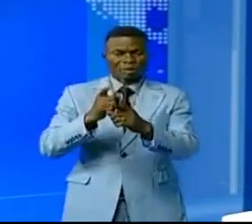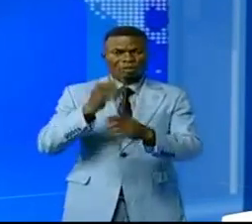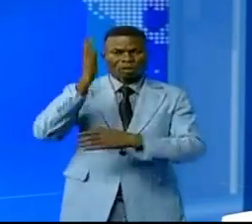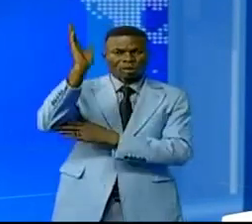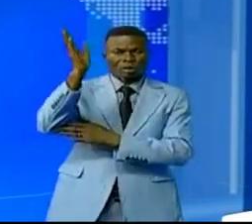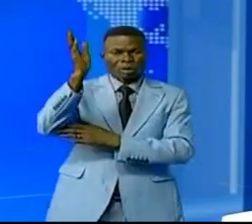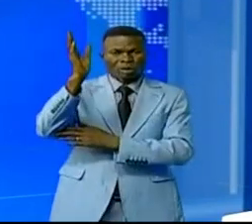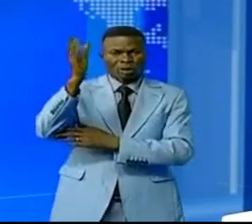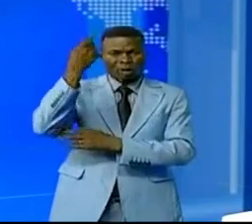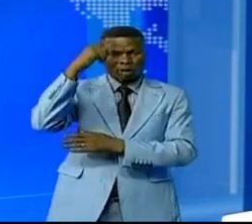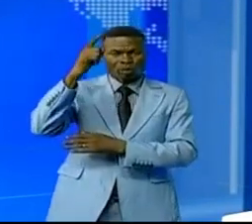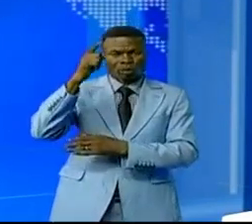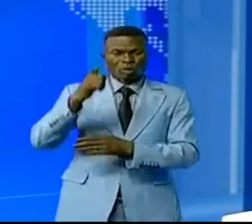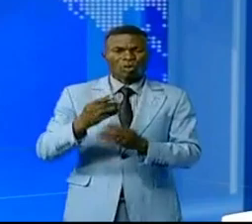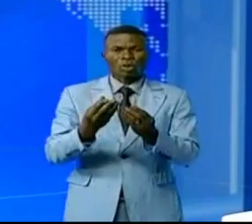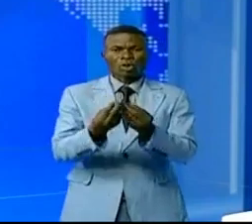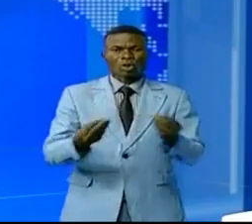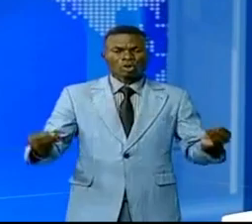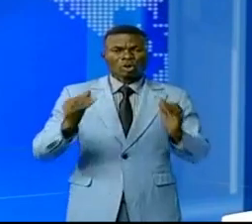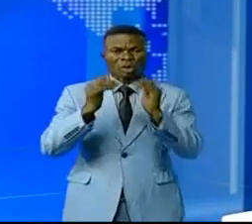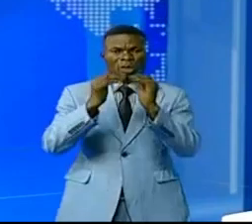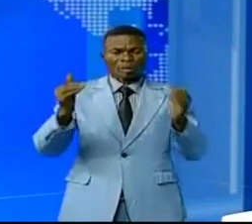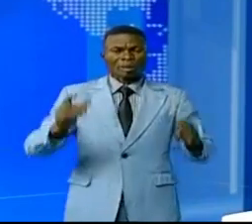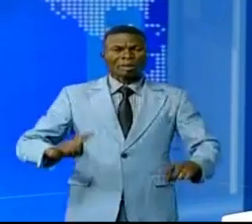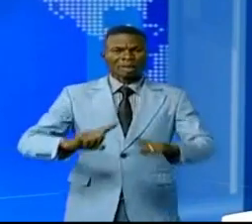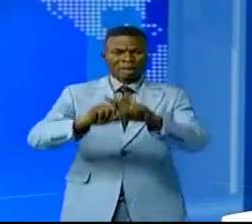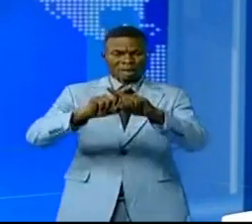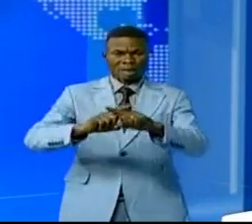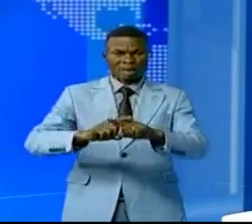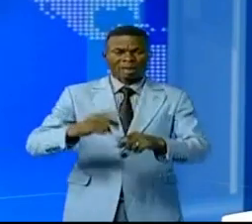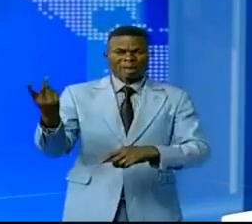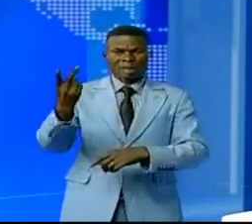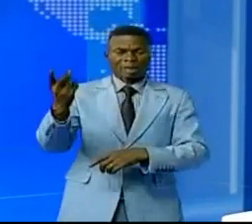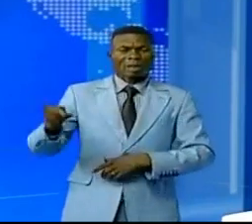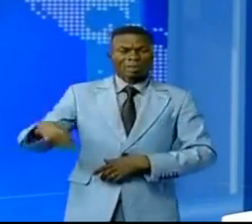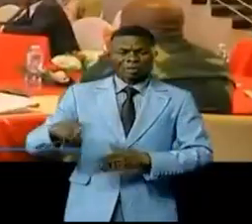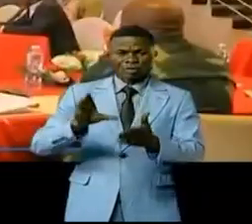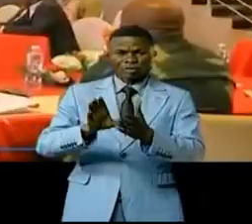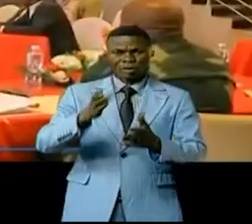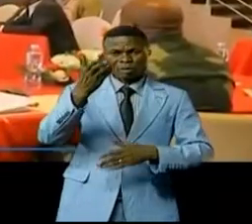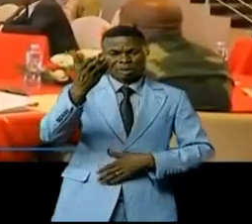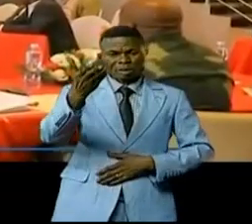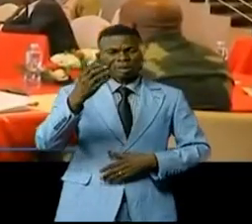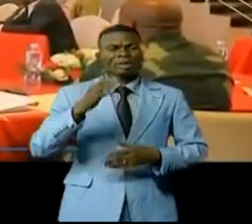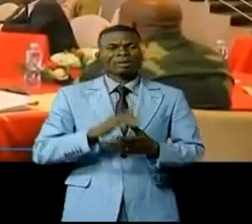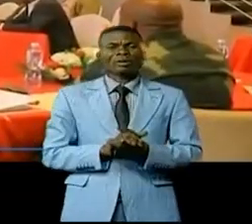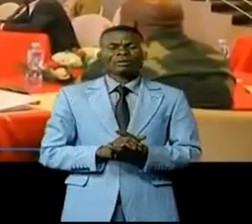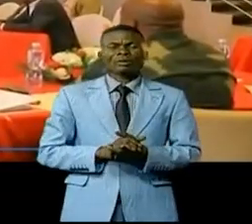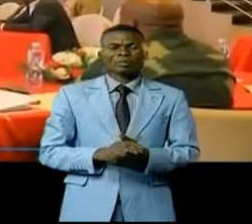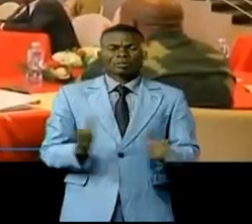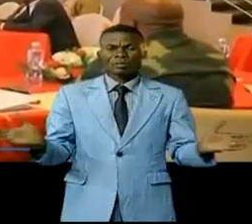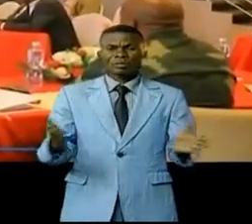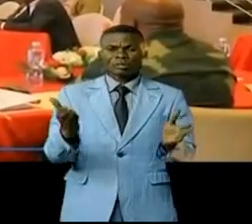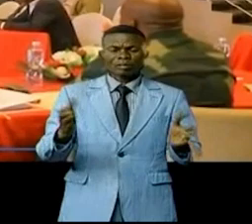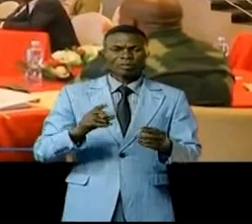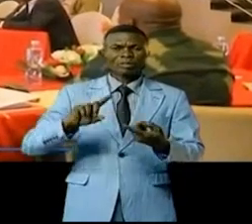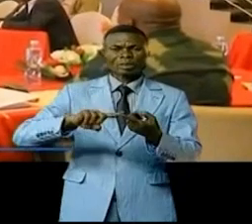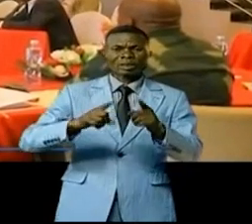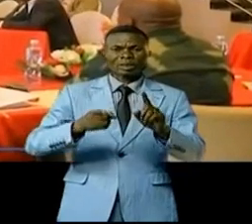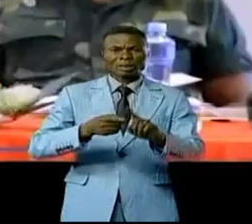conférence pour le règlement pacifique de conflits des limites. Des renforcements des